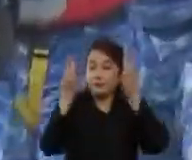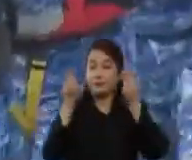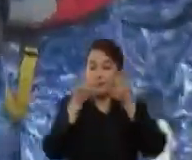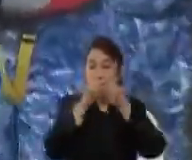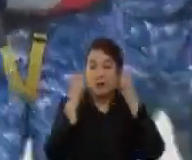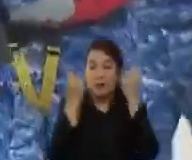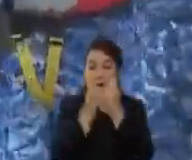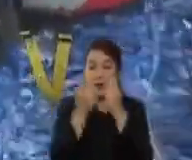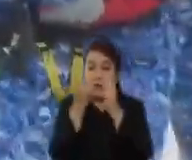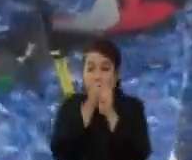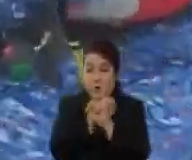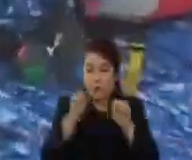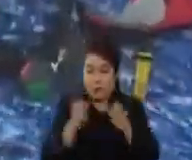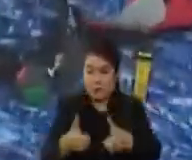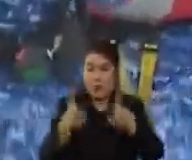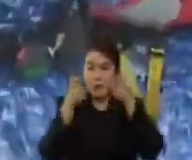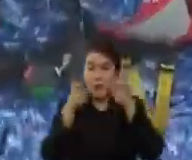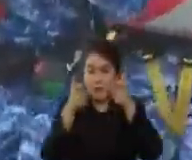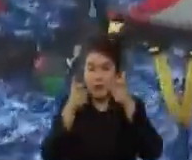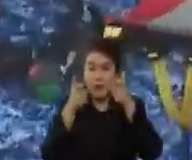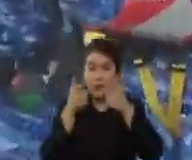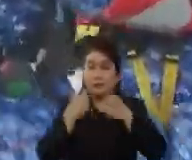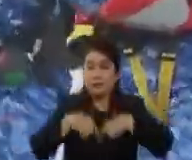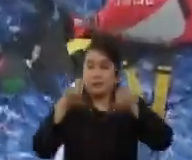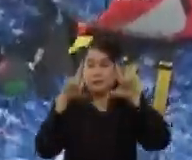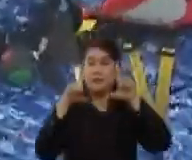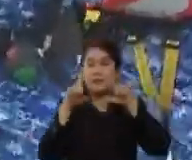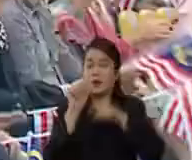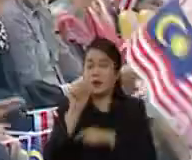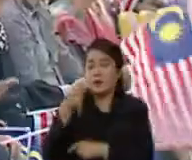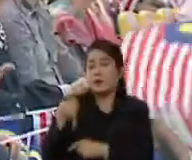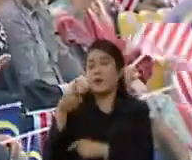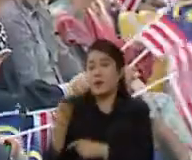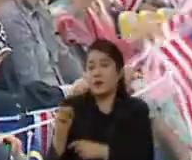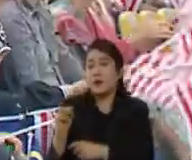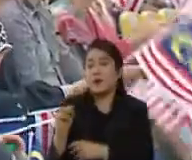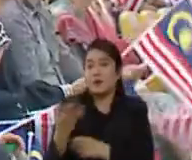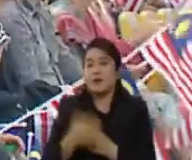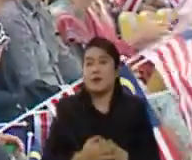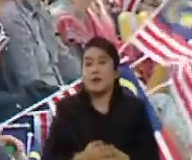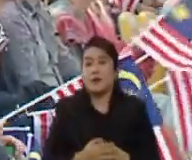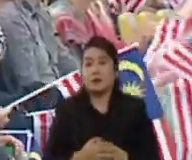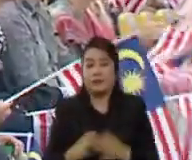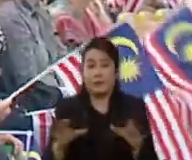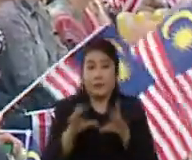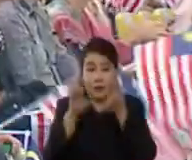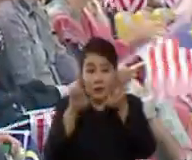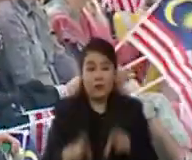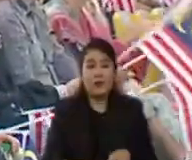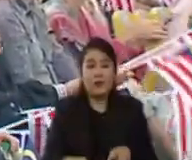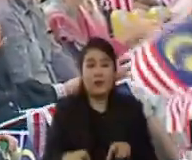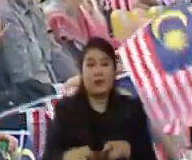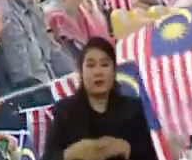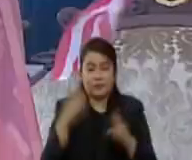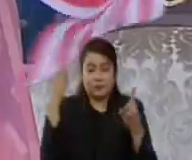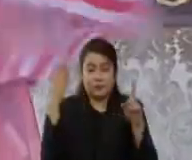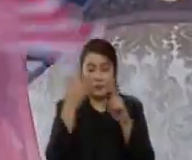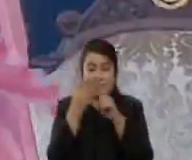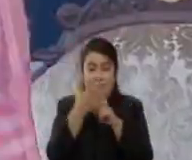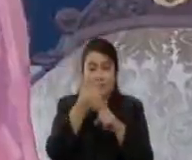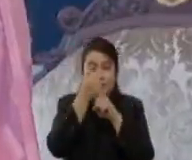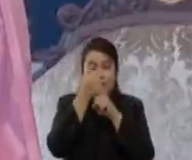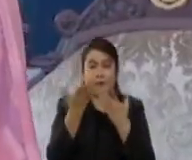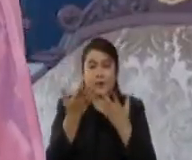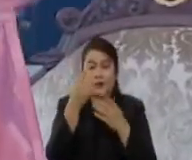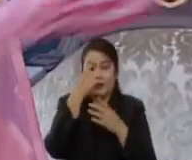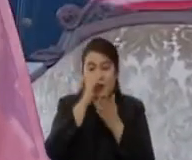pasukan sedia pantas berintegriti, APM merakyatkan perkhidmatannya dalam mencapai visi menjadi agensi